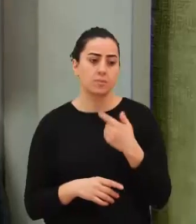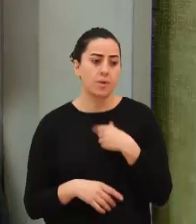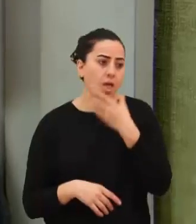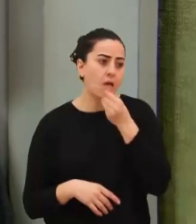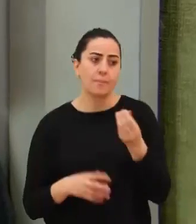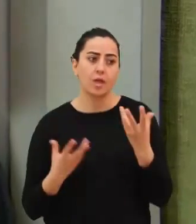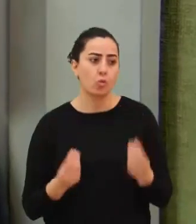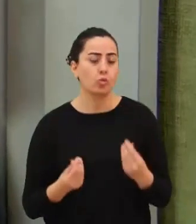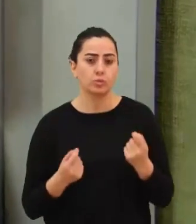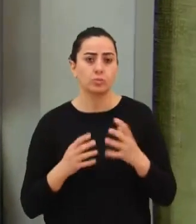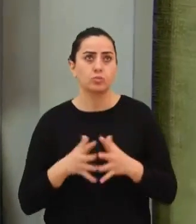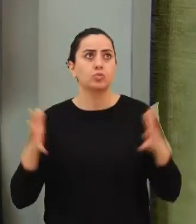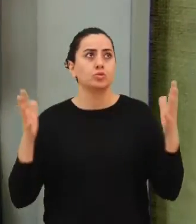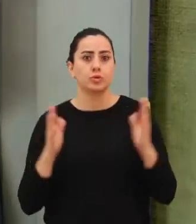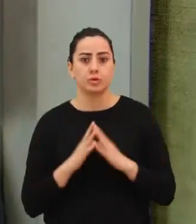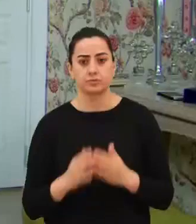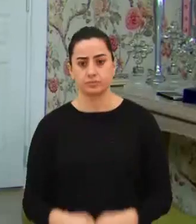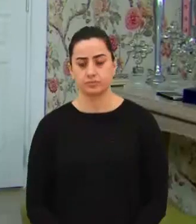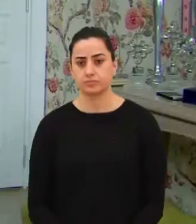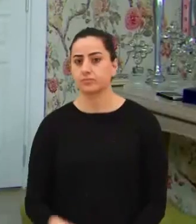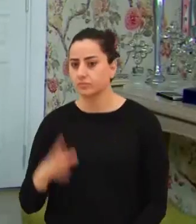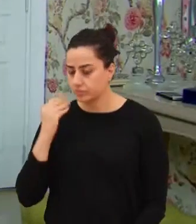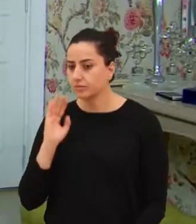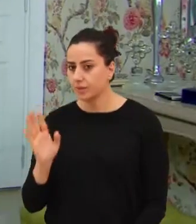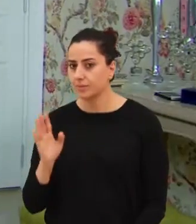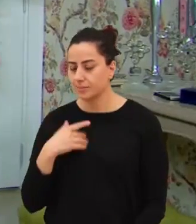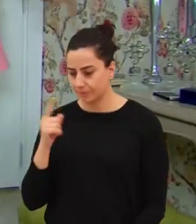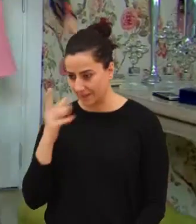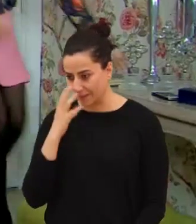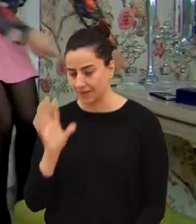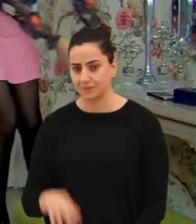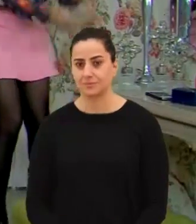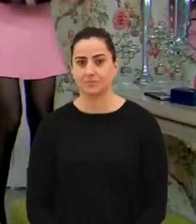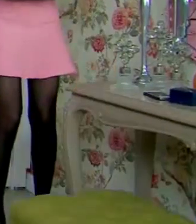oldu. Şimdi şu anda şatoda dinleniyor taksici. Anladım anladım Şükrü Efendi. Bir dakika dur.